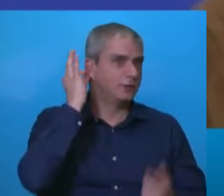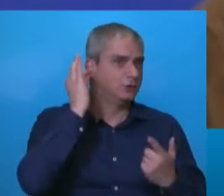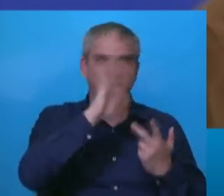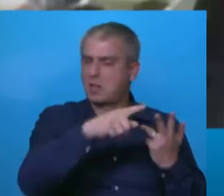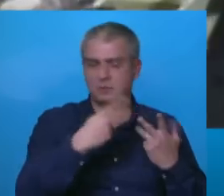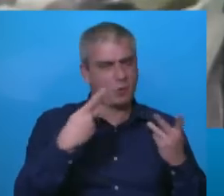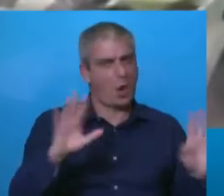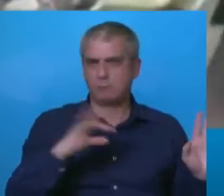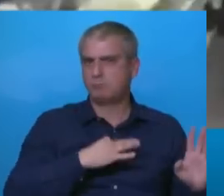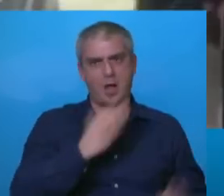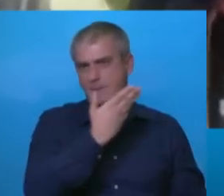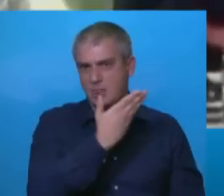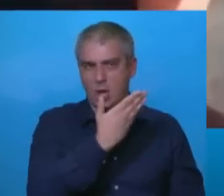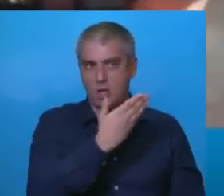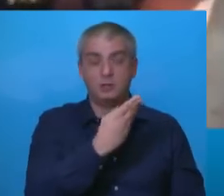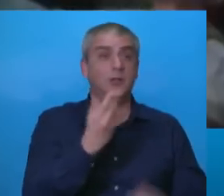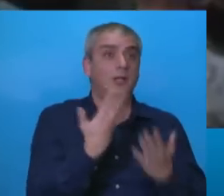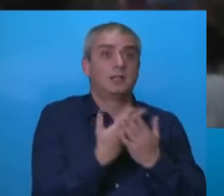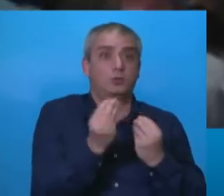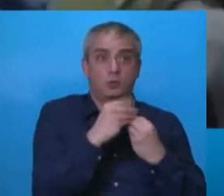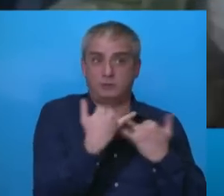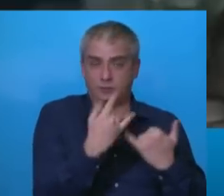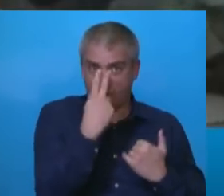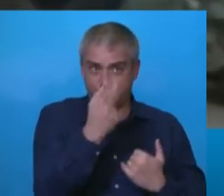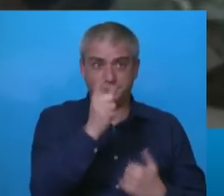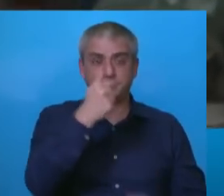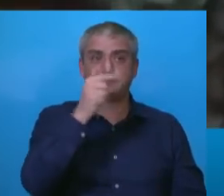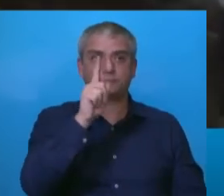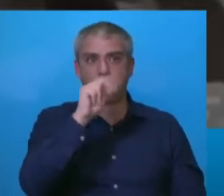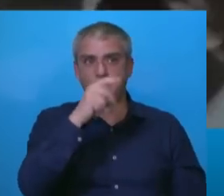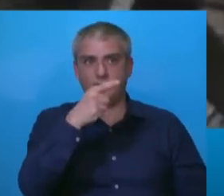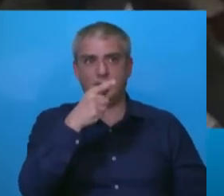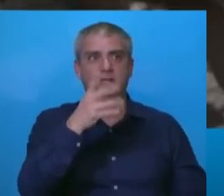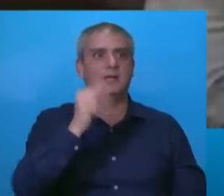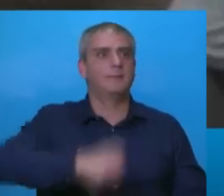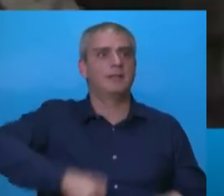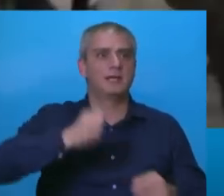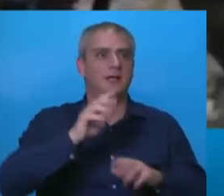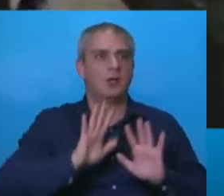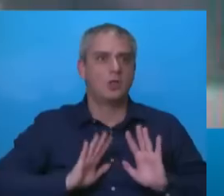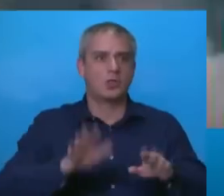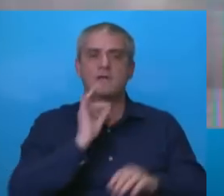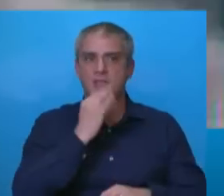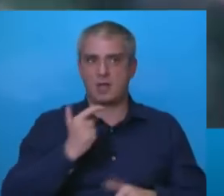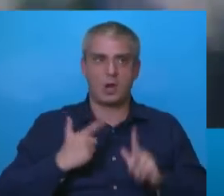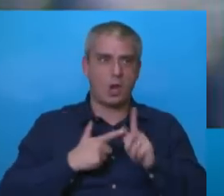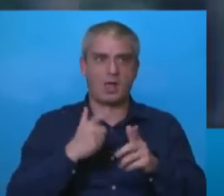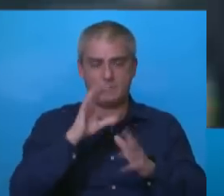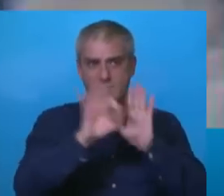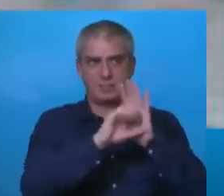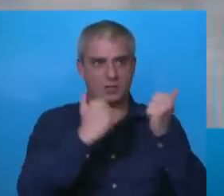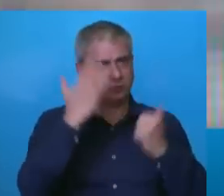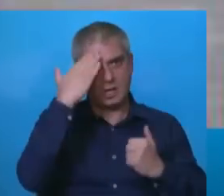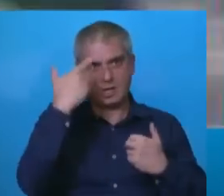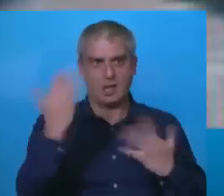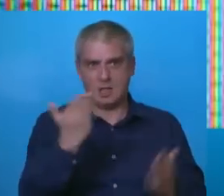it didn't matter. בתיעוד נוסף שנחשף כעת, אפשר לראות את גלגר ועל גבו תיק עזרה ראשונה, דוחף נער, לוחם דאש, שנראה מחוסר